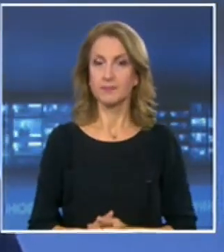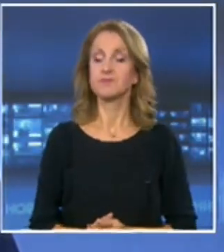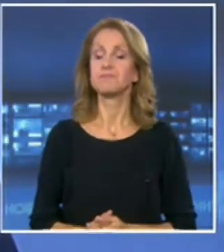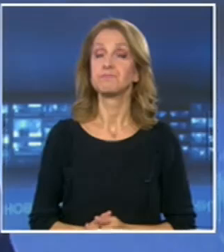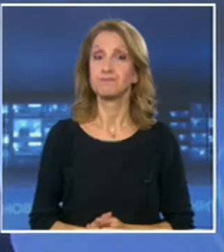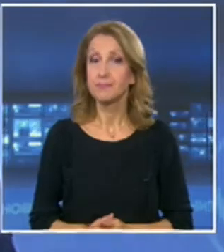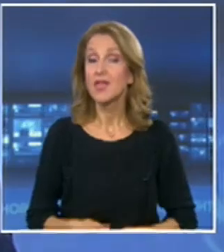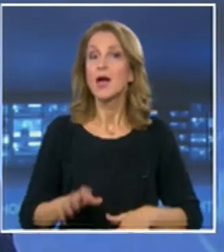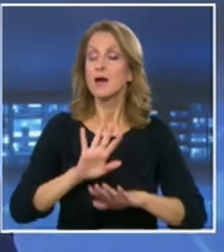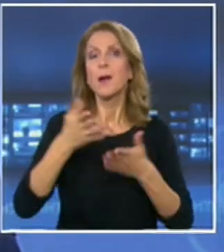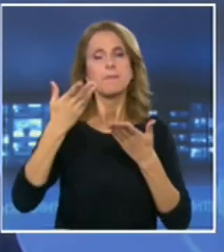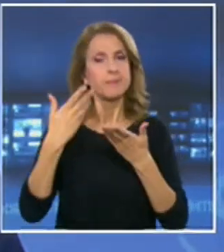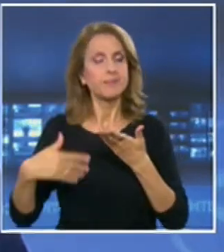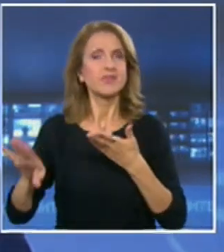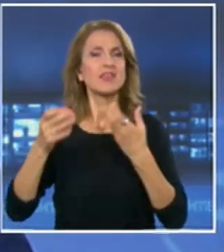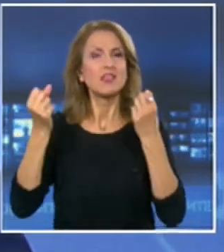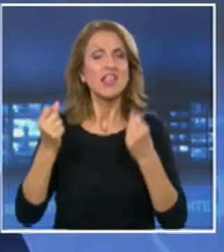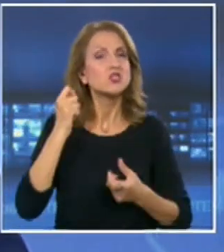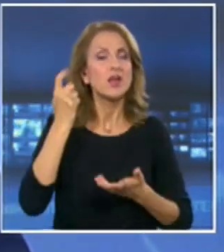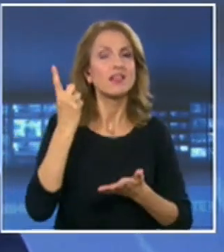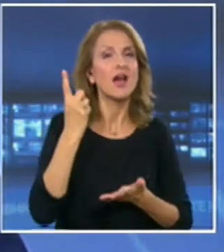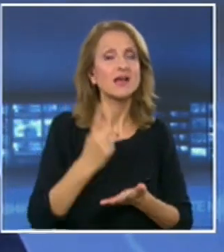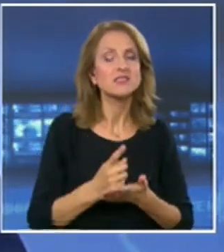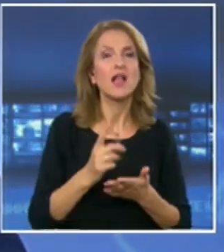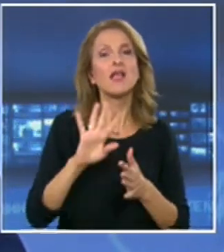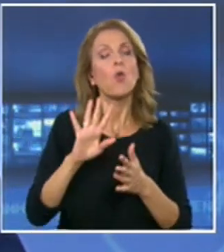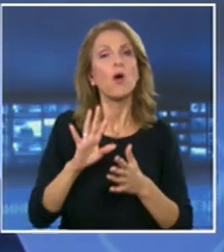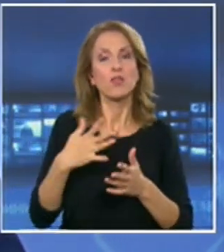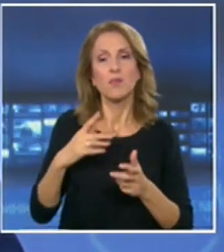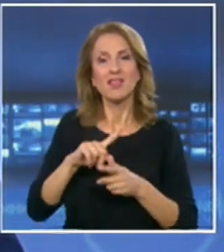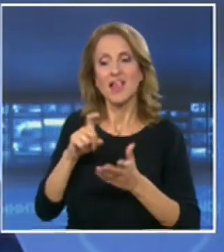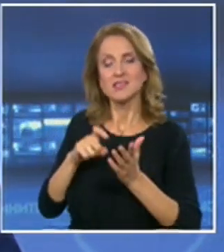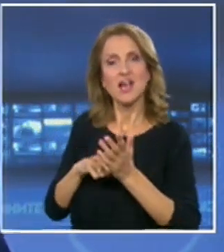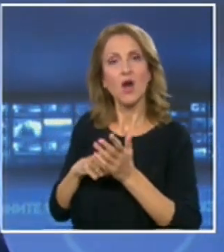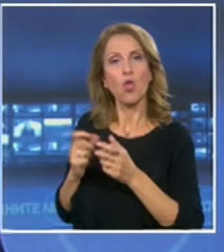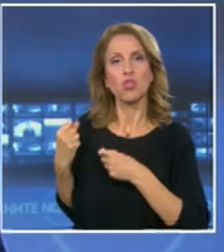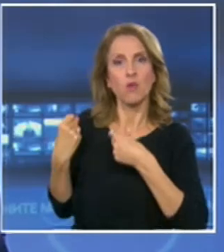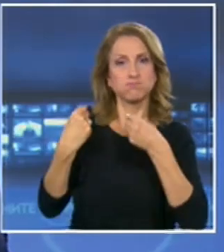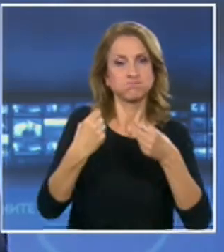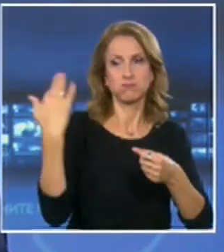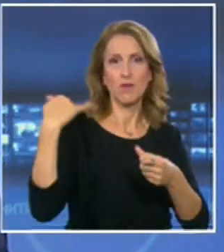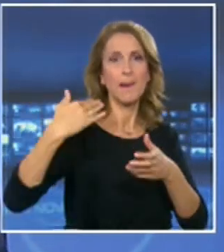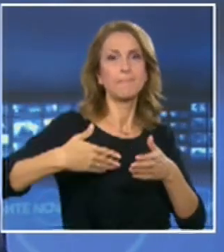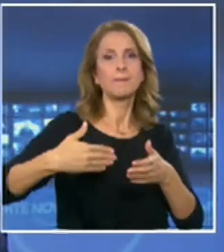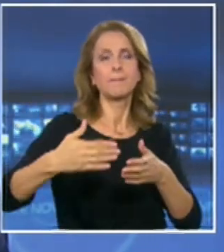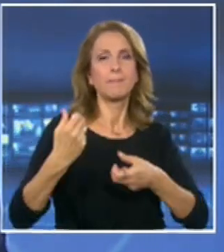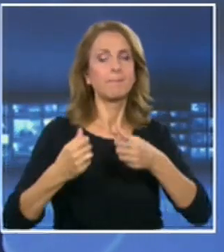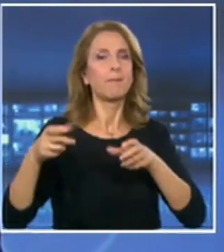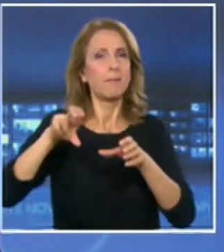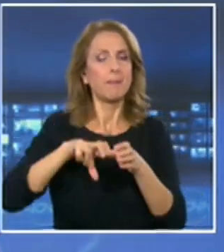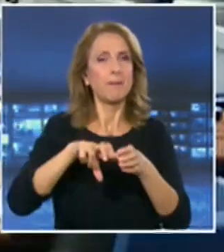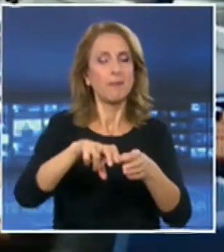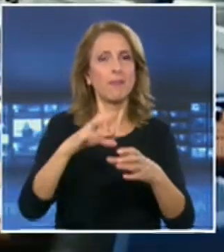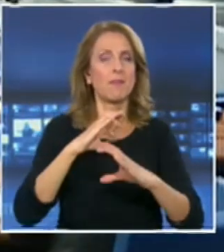Паднаха тежките наказания за нерегламентиран превоз на пътници. Депутатите се съобразиха с ветото на президента Румен Радев върху